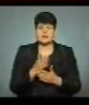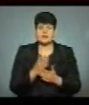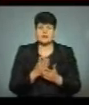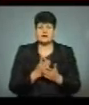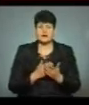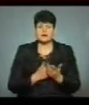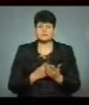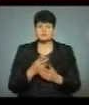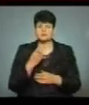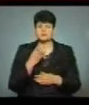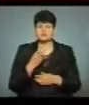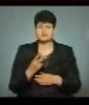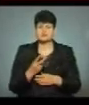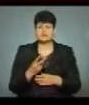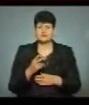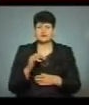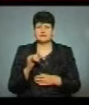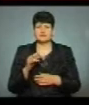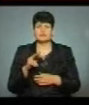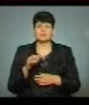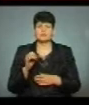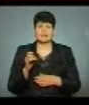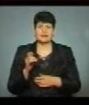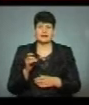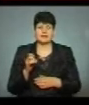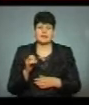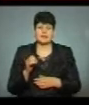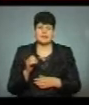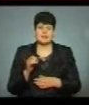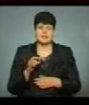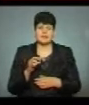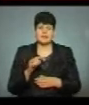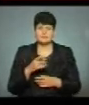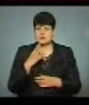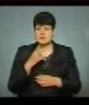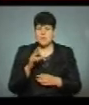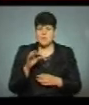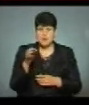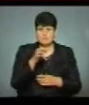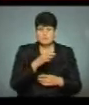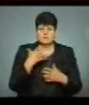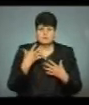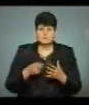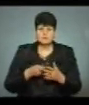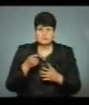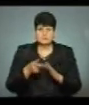оприлюднив Іван Лукеря. Так, він показав області, які вже подали до